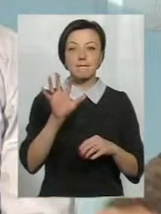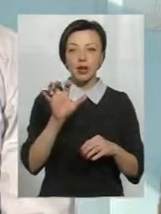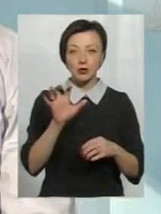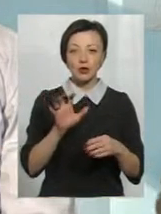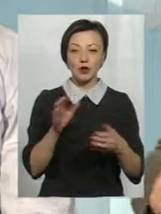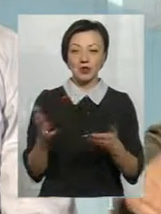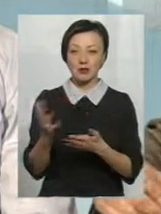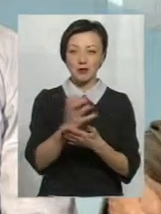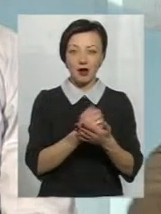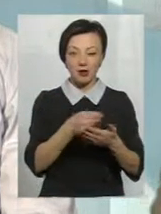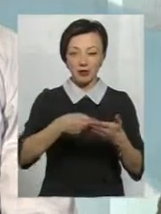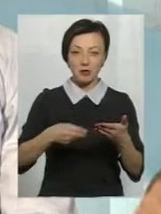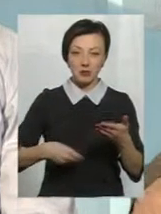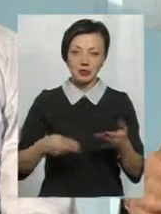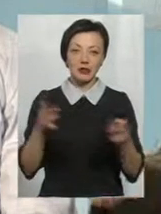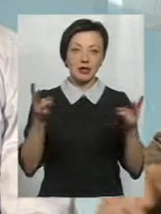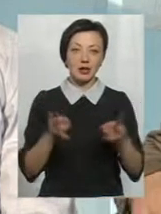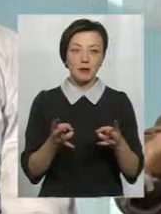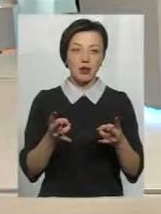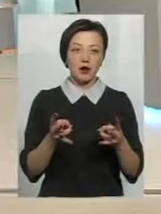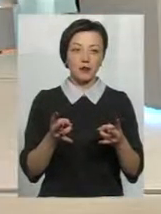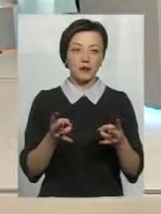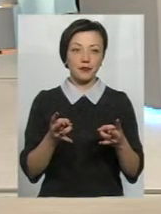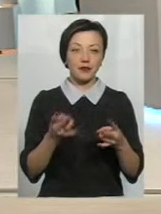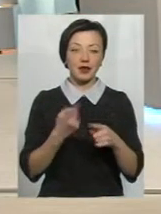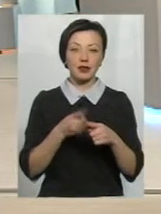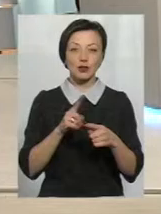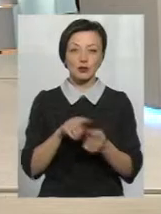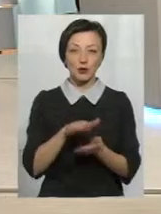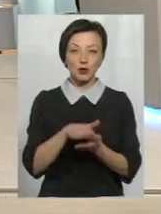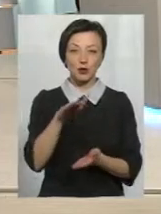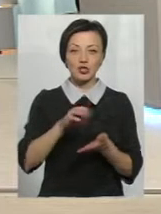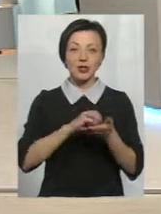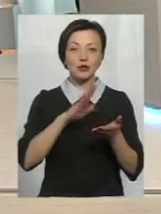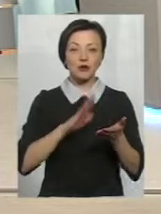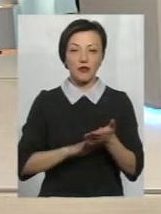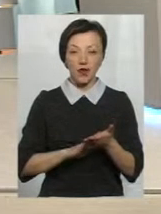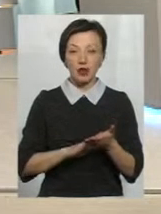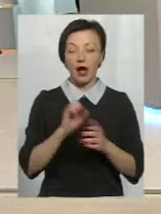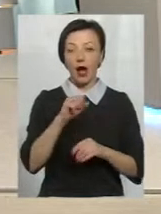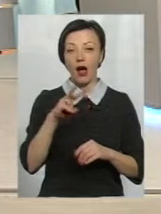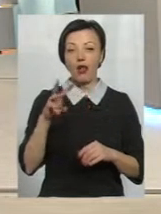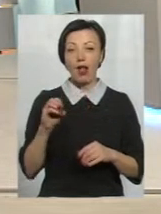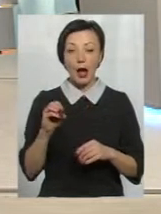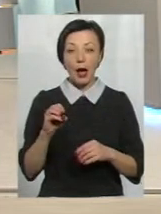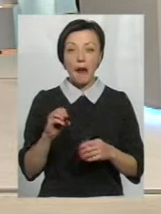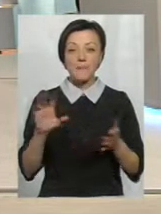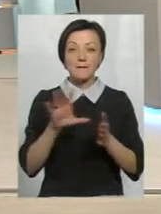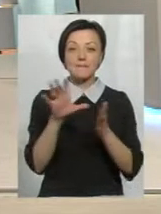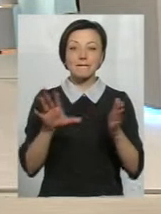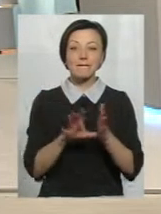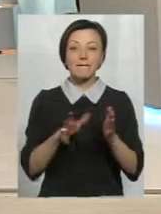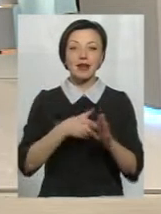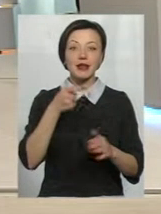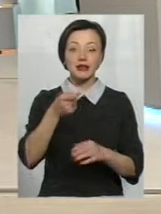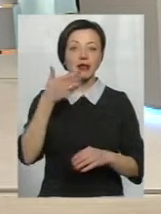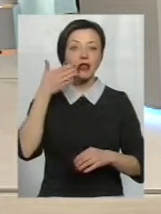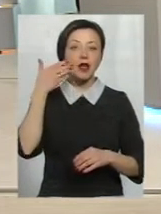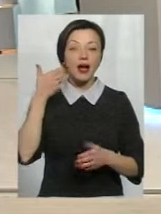папірчиків зібрати, да, там їх підписувати, і треба потім цю стопочку зареєструвати. Але петиція – це легкий спосіб